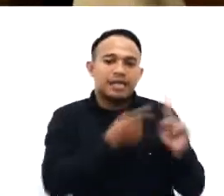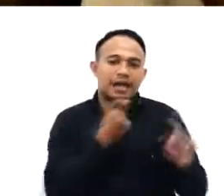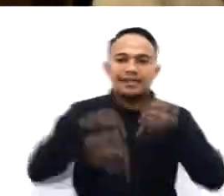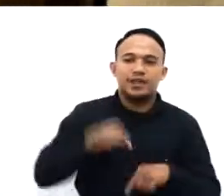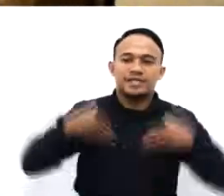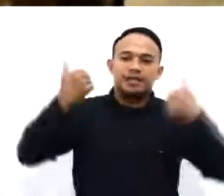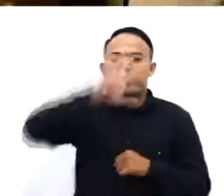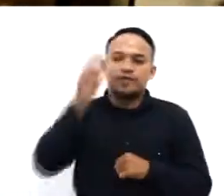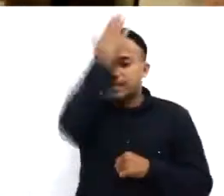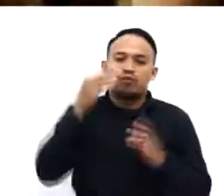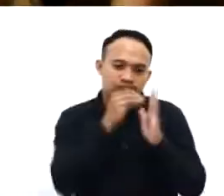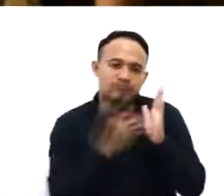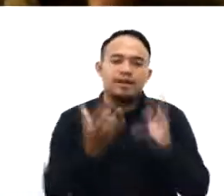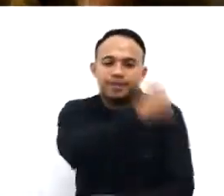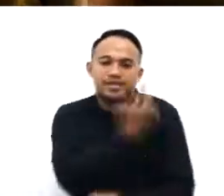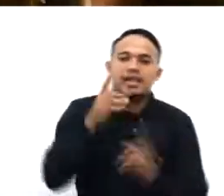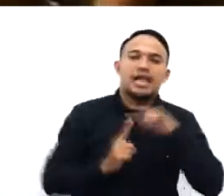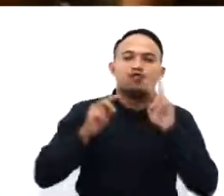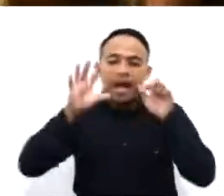696.725 atau